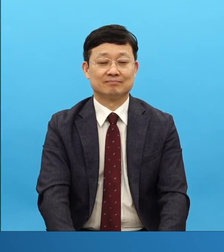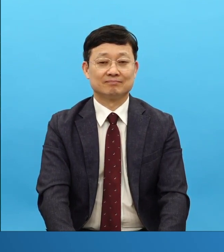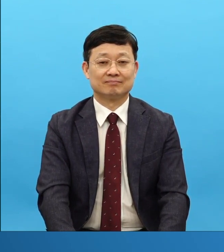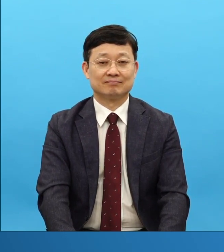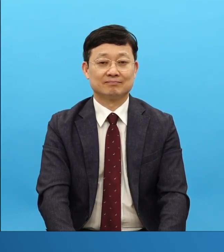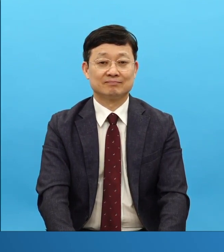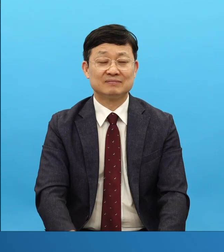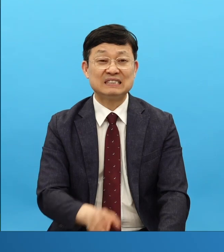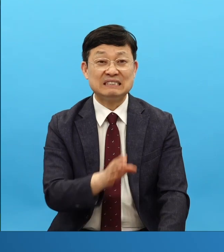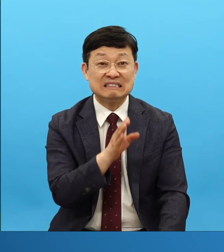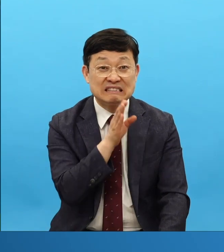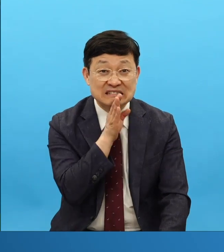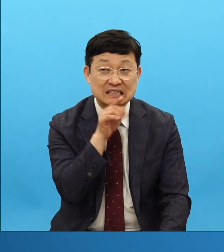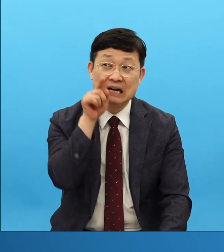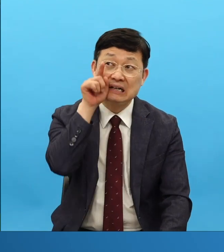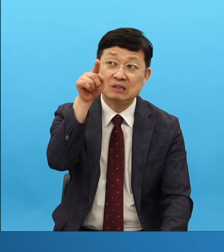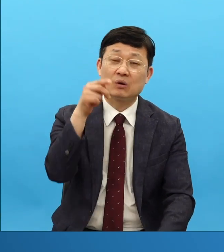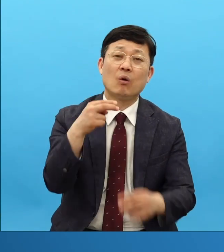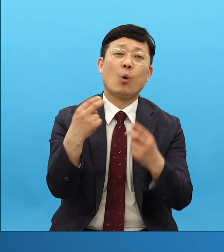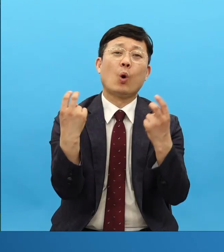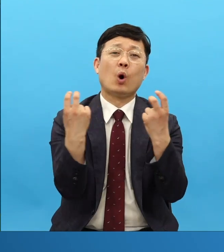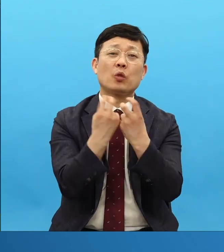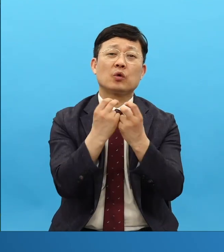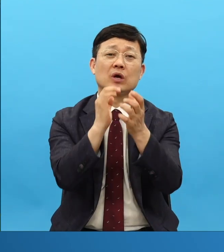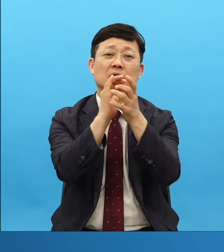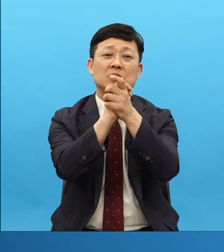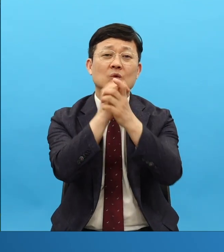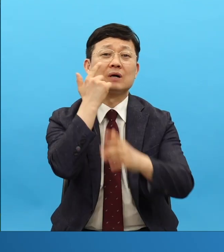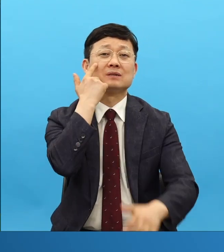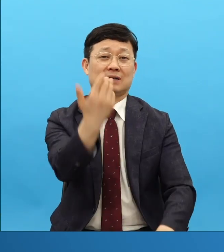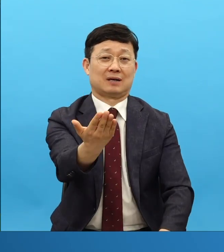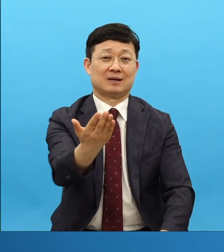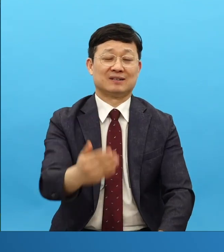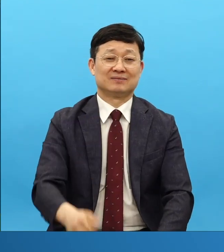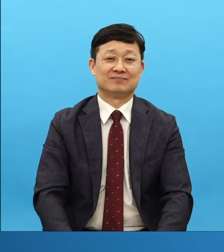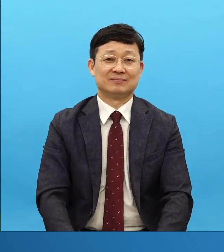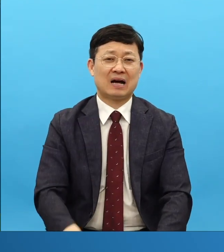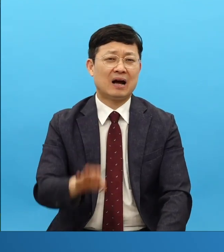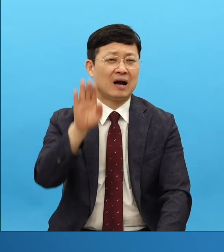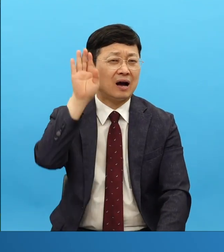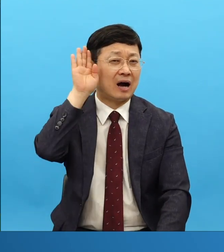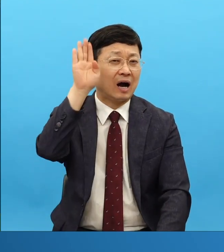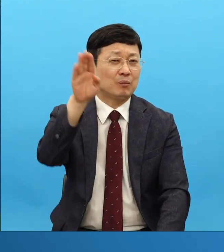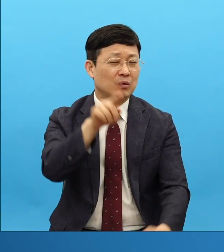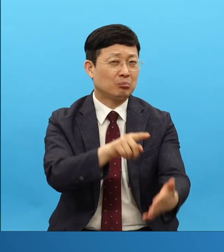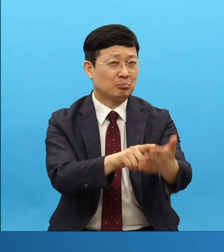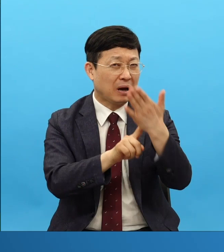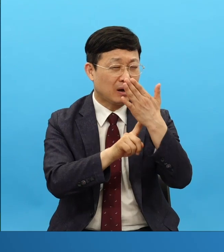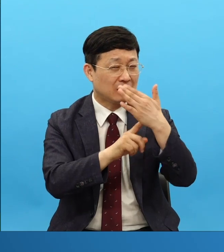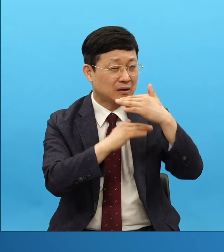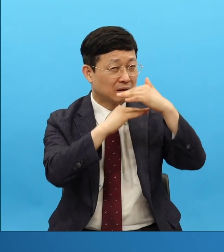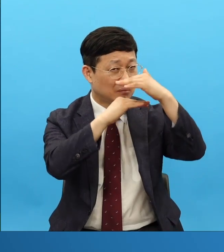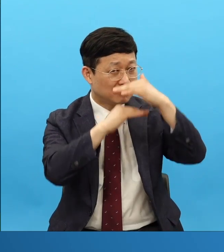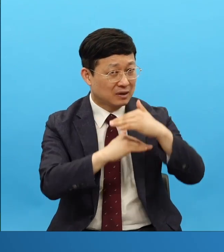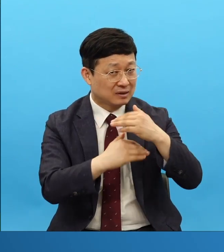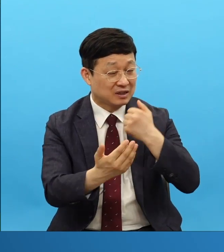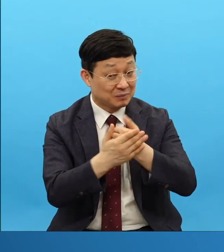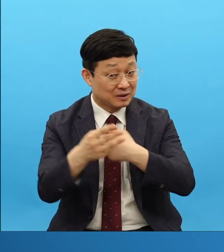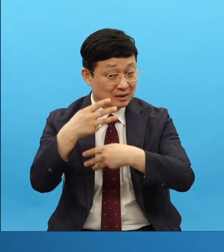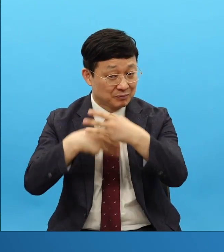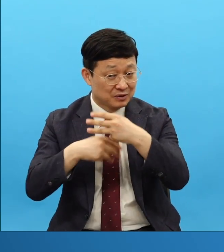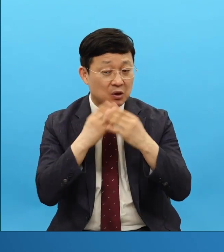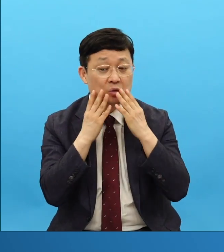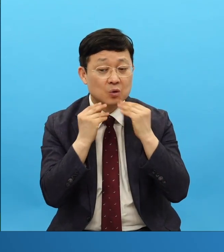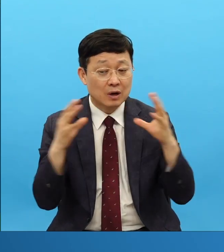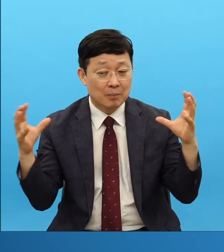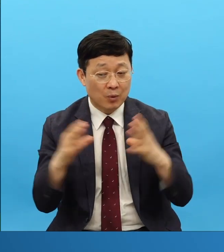어떻게 하느냐 하는 것이 이제 앞으로 나오게 될지도 모르겠습니다. 렘들 토요일 해야 돼요. So